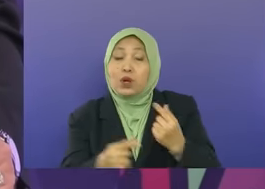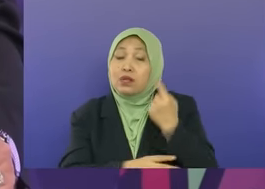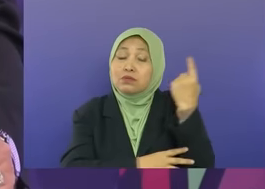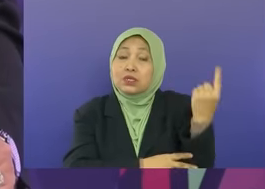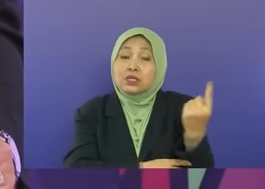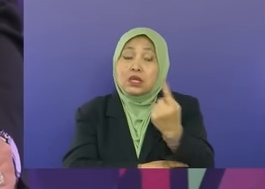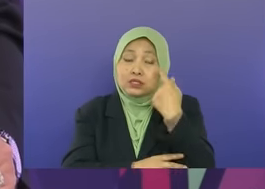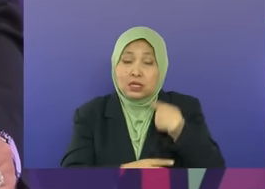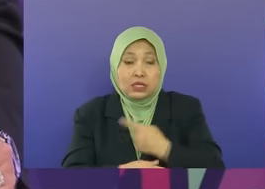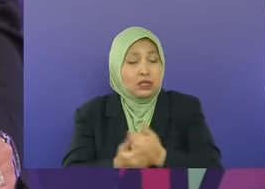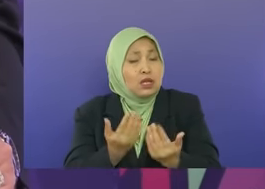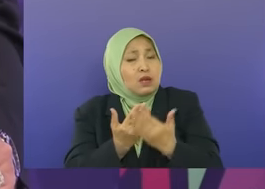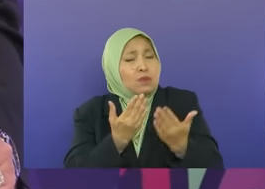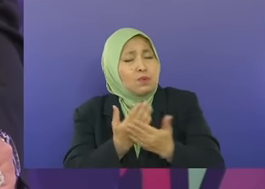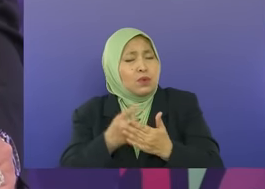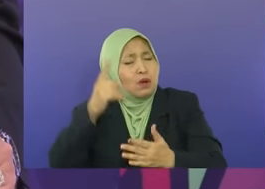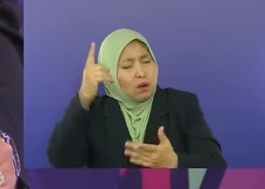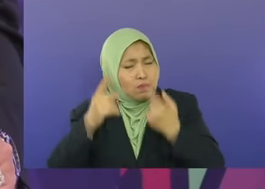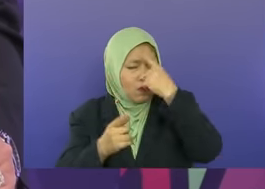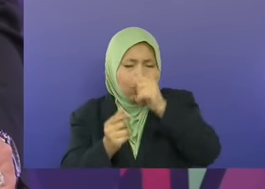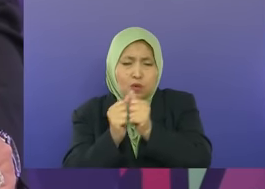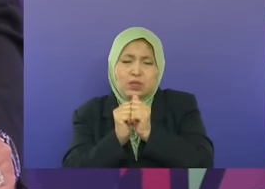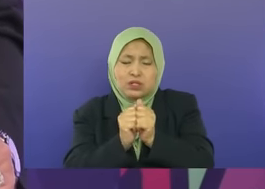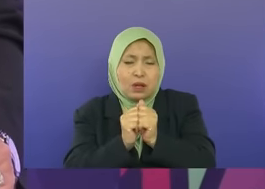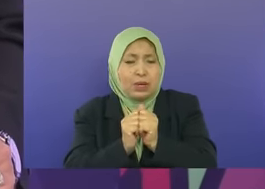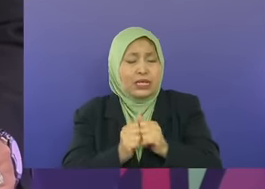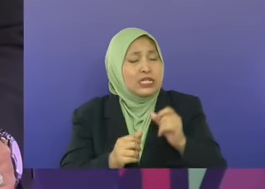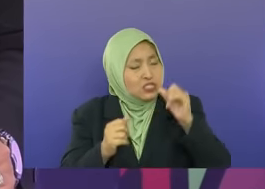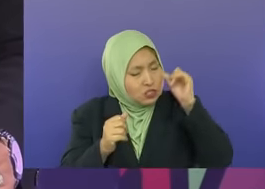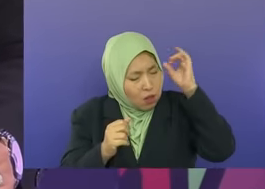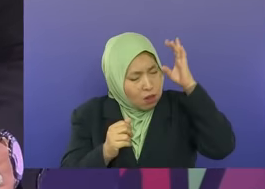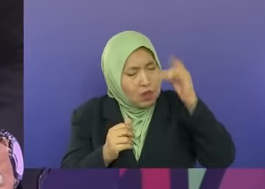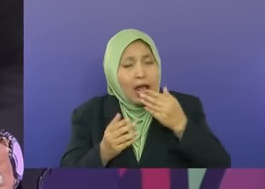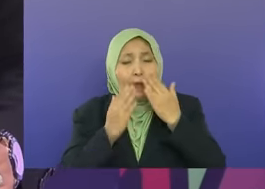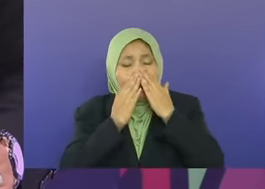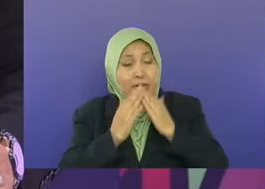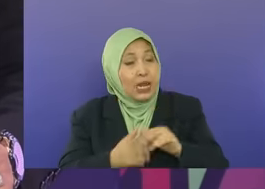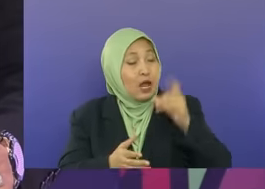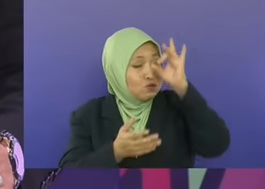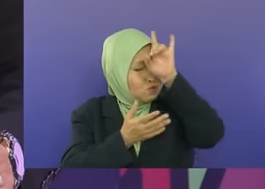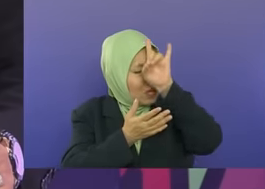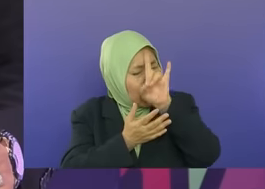kita dipermudahkan Allah subhanahu wa taala untuk bersama dengan Insyaallah amin audzubillahiminasyaitonirojim